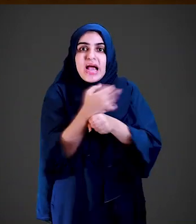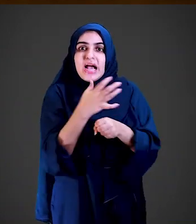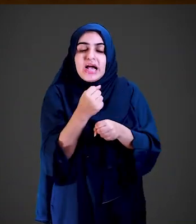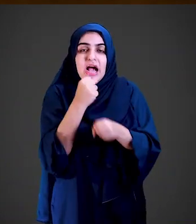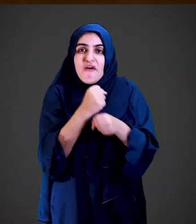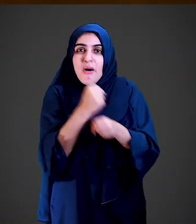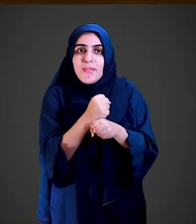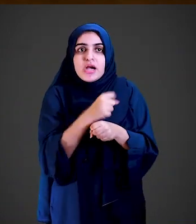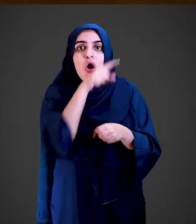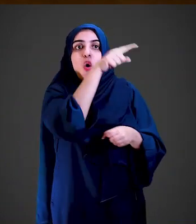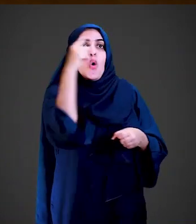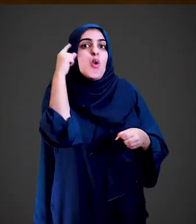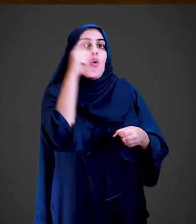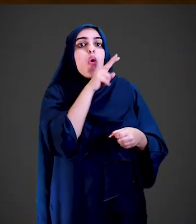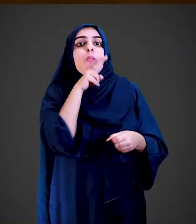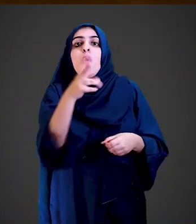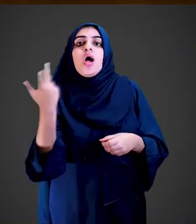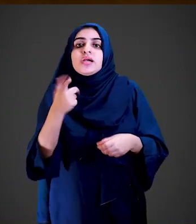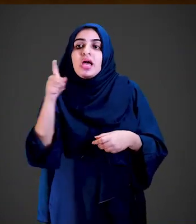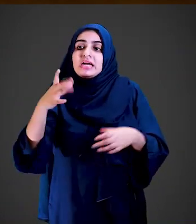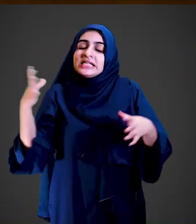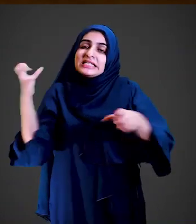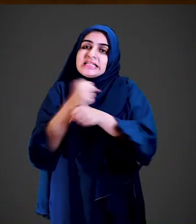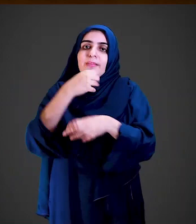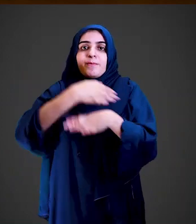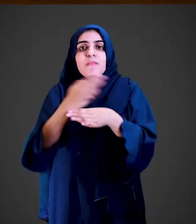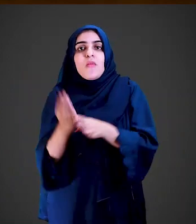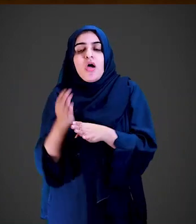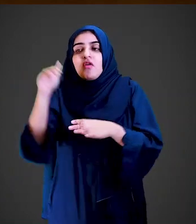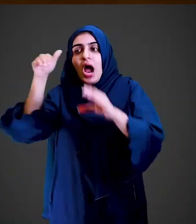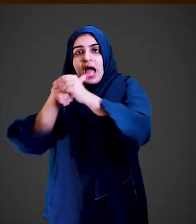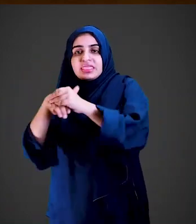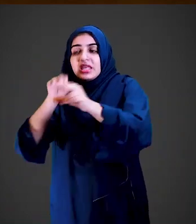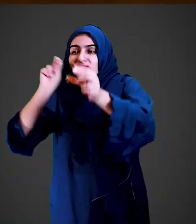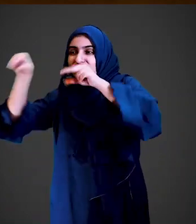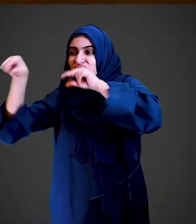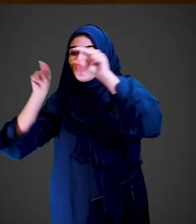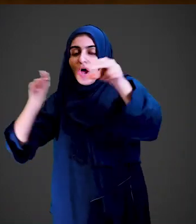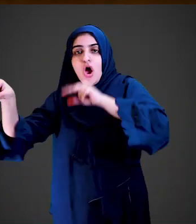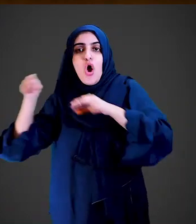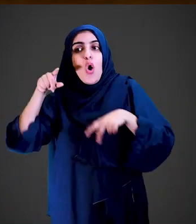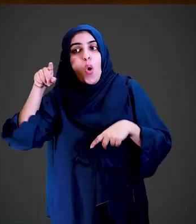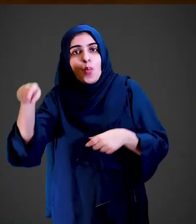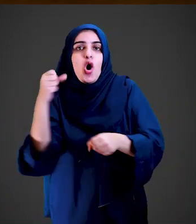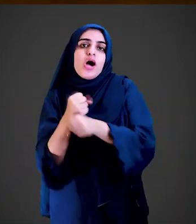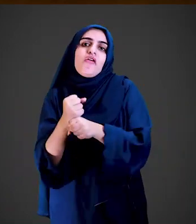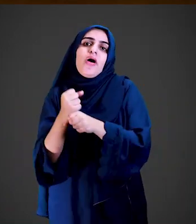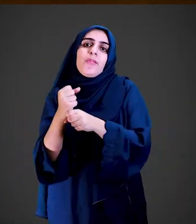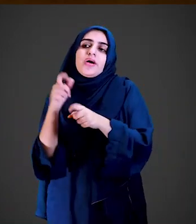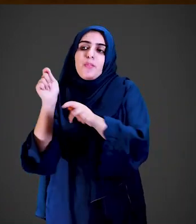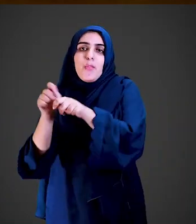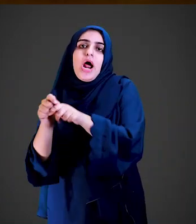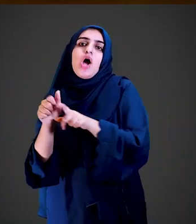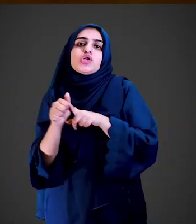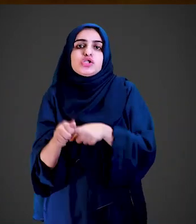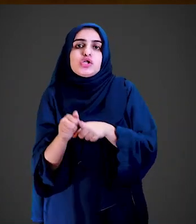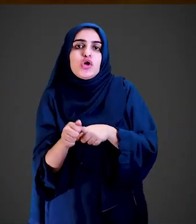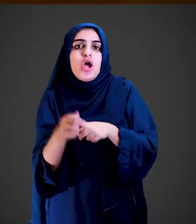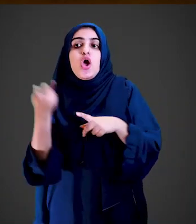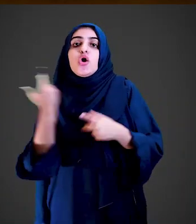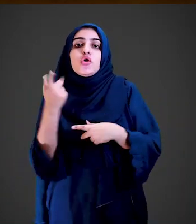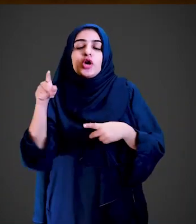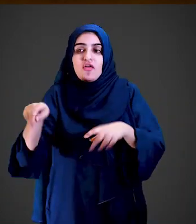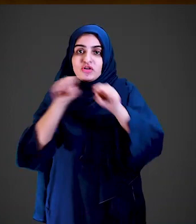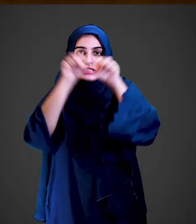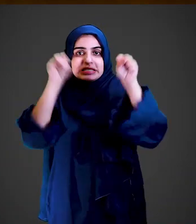کہ تمام صوبوں میں اکٹھے لوکل گورنمنٹ کے الیکشنز کیے جائیں تاکہ پاورز نیچے تک ڈیولف ہوں اور جو سسٹم ہے وہ شفاف ہو